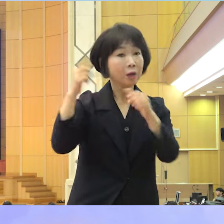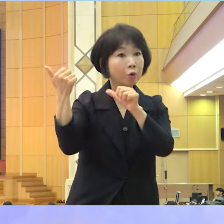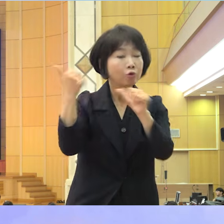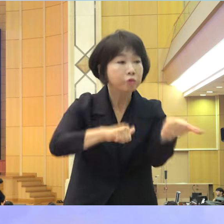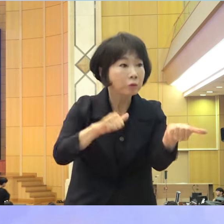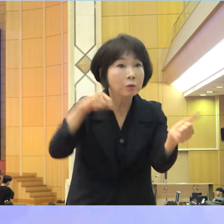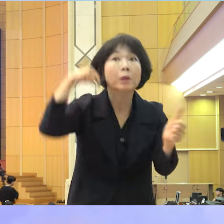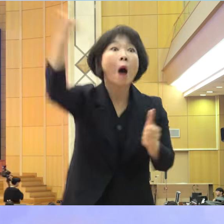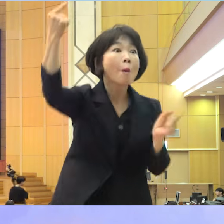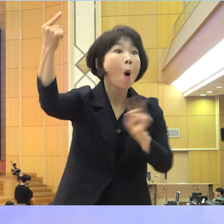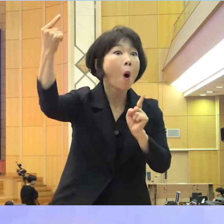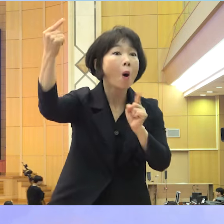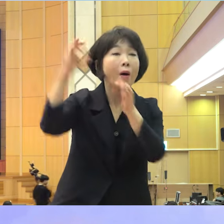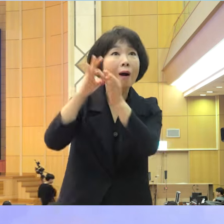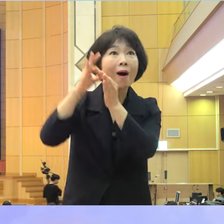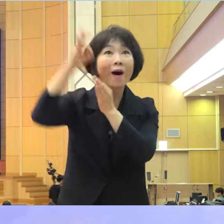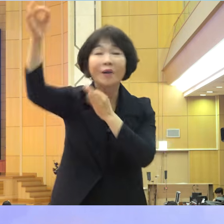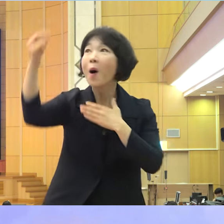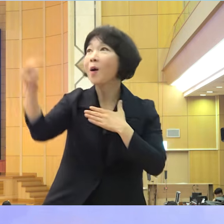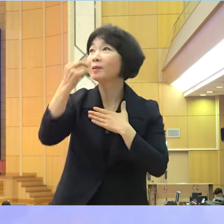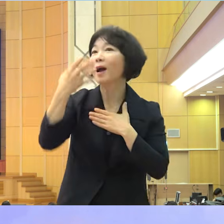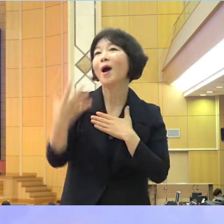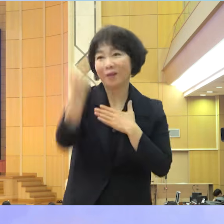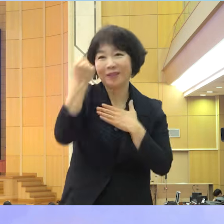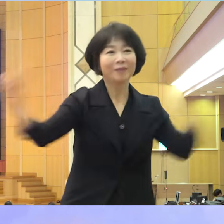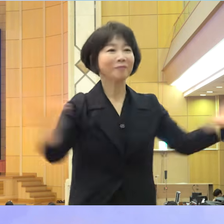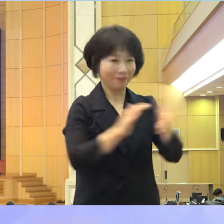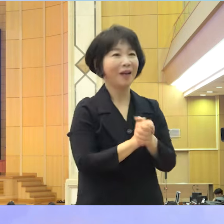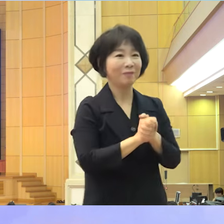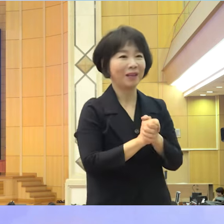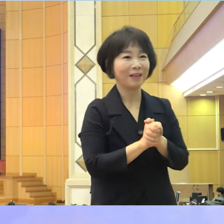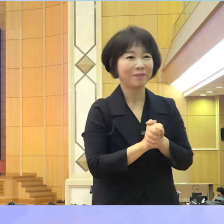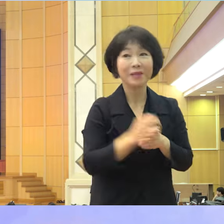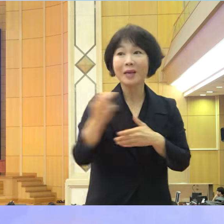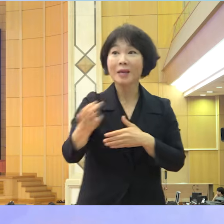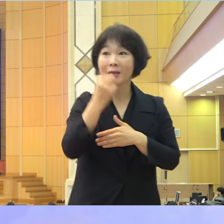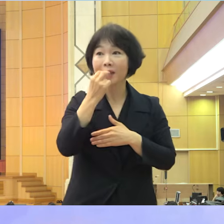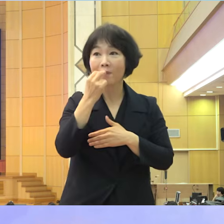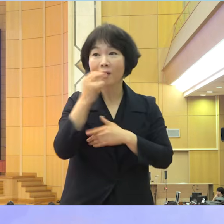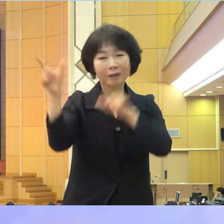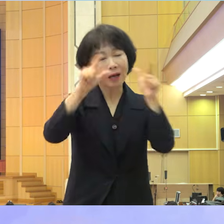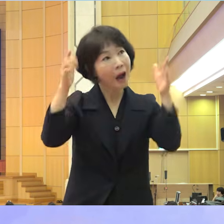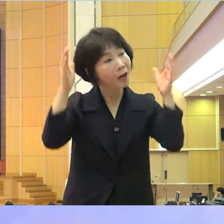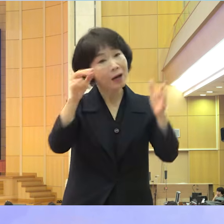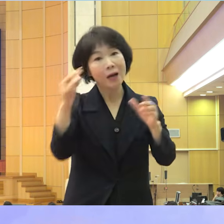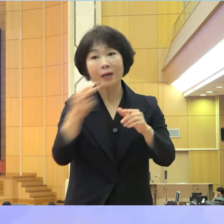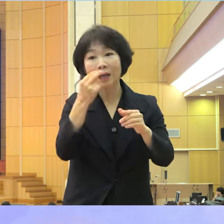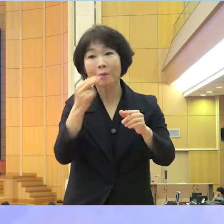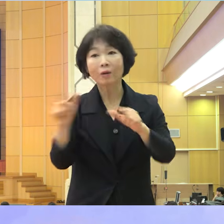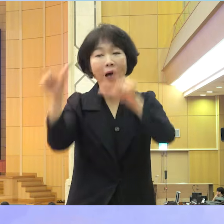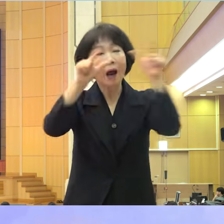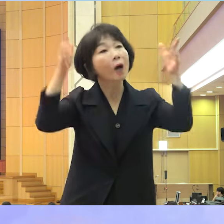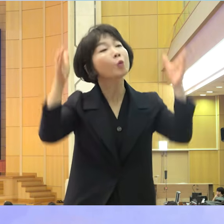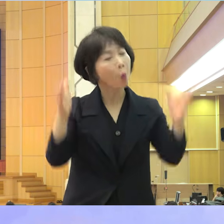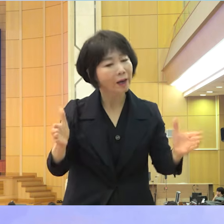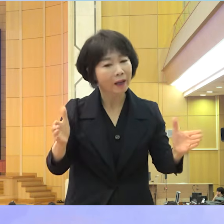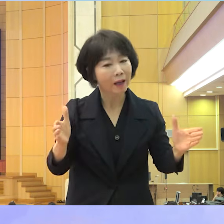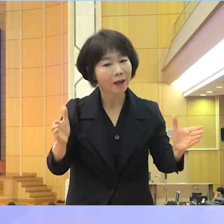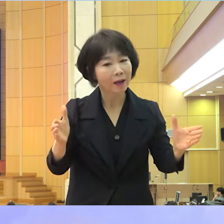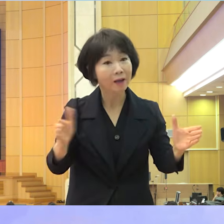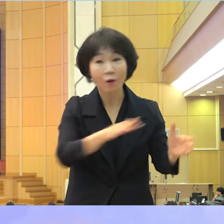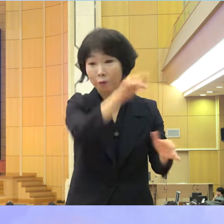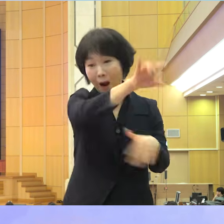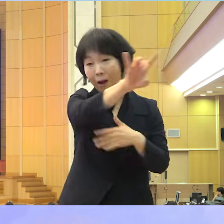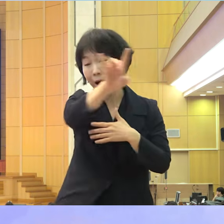사후에 영생이 있고. 생전이란 말은 살아있는 동안에, 내가